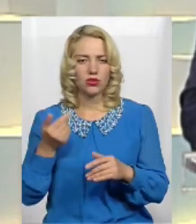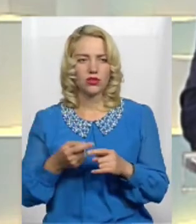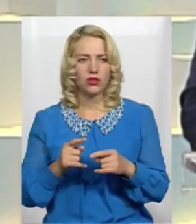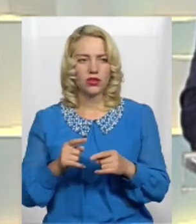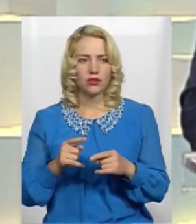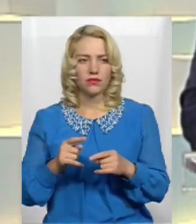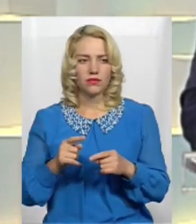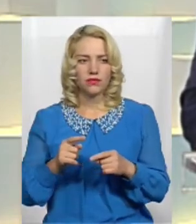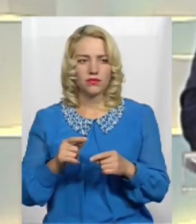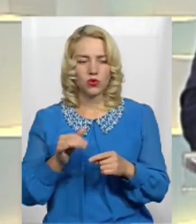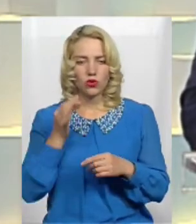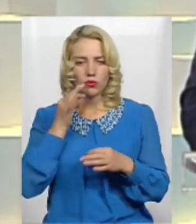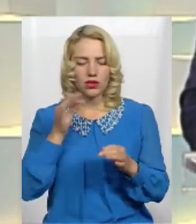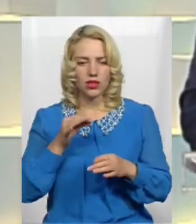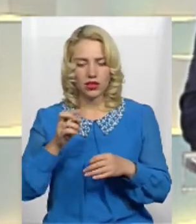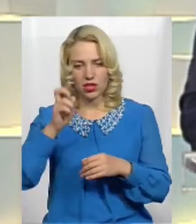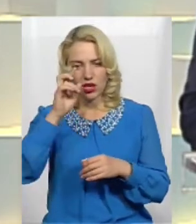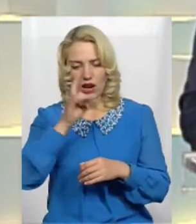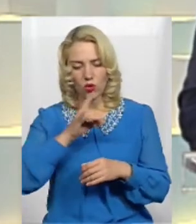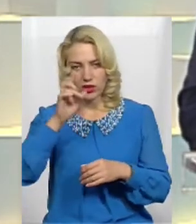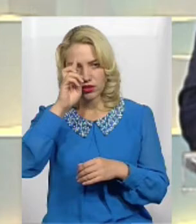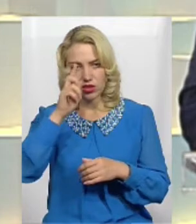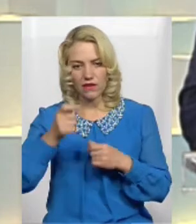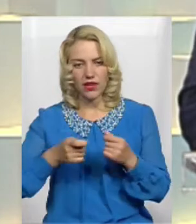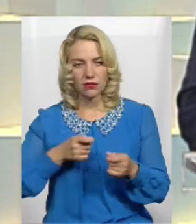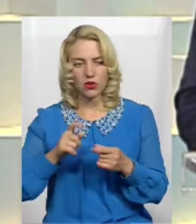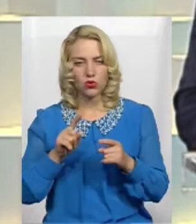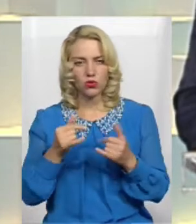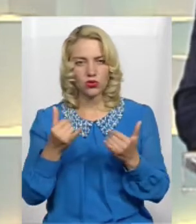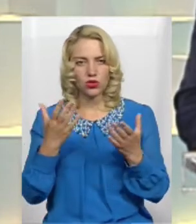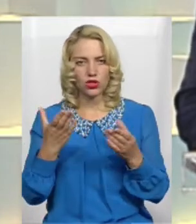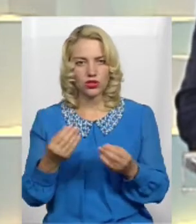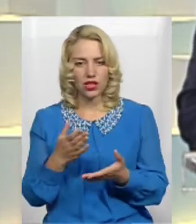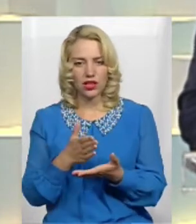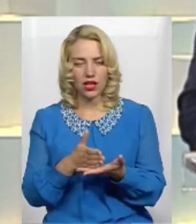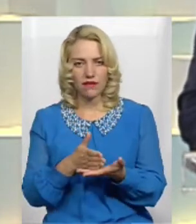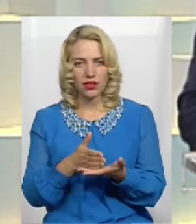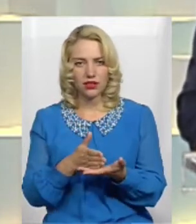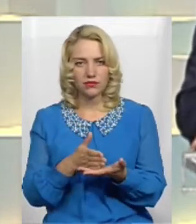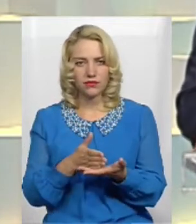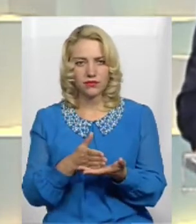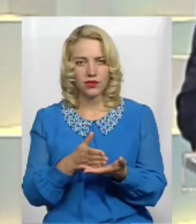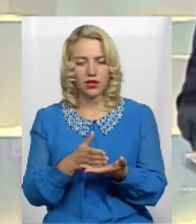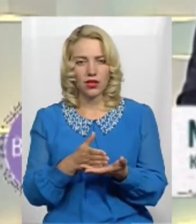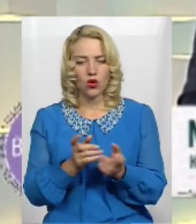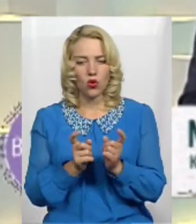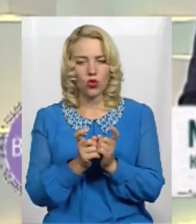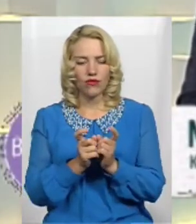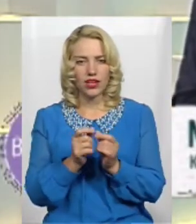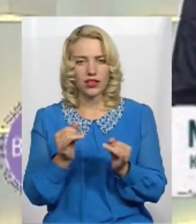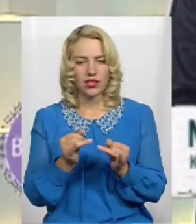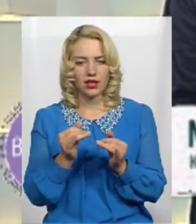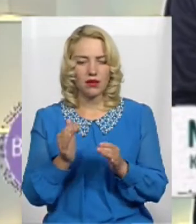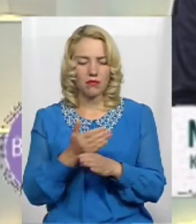казати, у компетенції районних державних адміністрацій. Тому на сьогоднішній день наявна, будемо казати, конфлікт інтересів